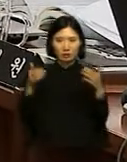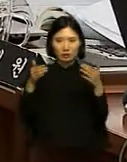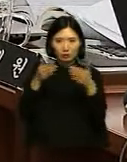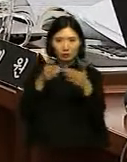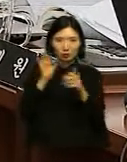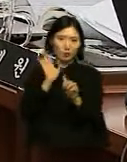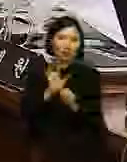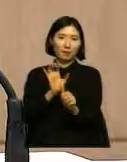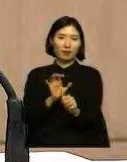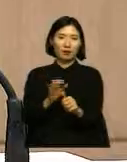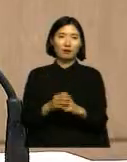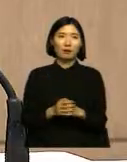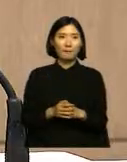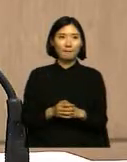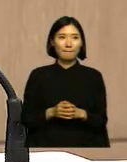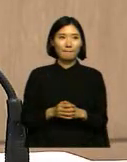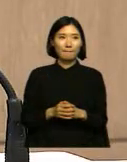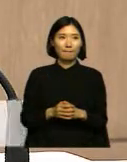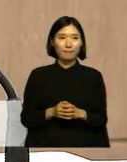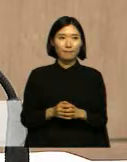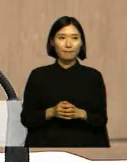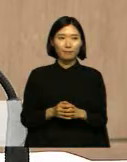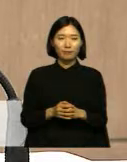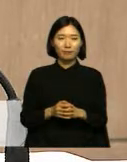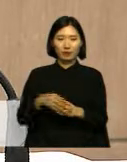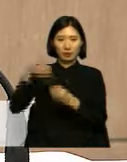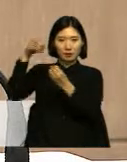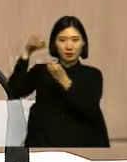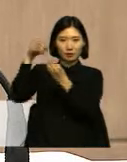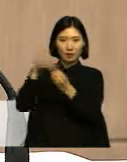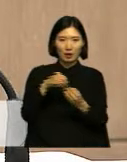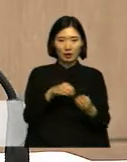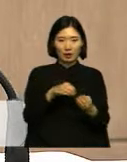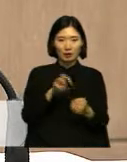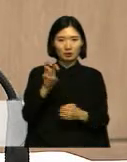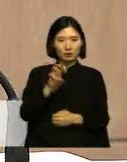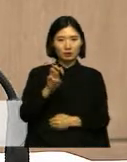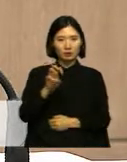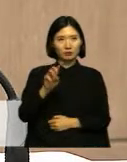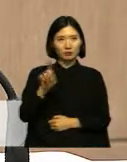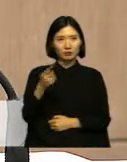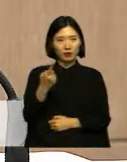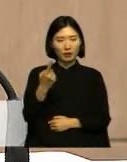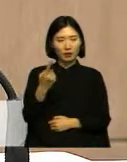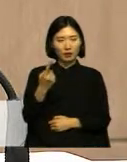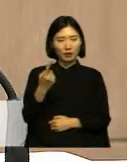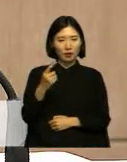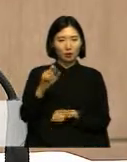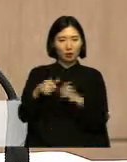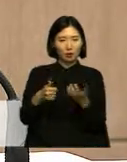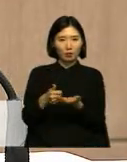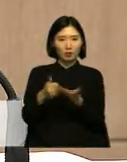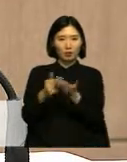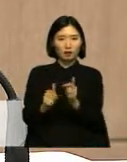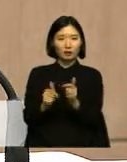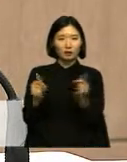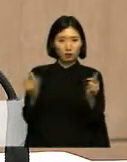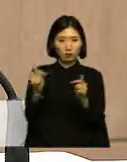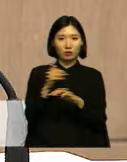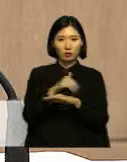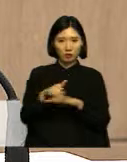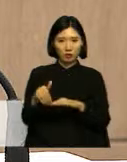맞았습니다. 가업을 이어받아서 뭐 30마리 하던 걸 50마리, 100마리 하려고 해요. 예. 뭐 확장을 하려고 해요.